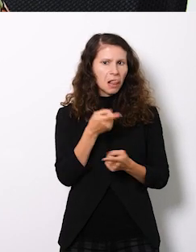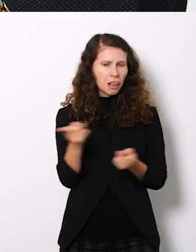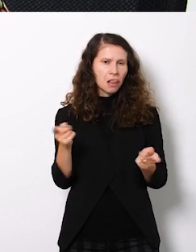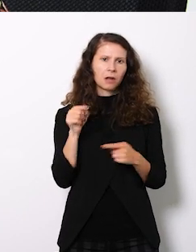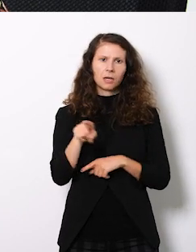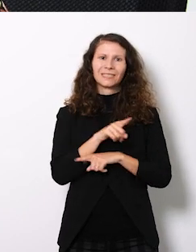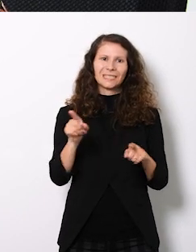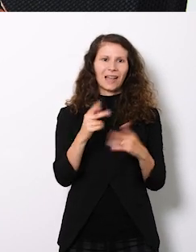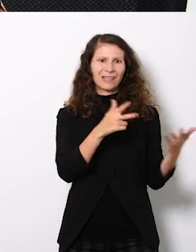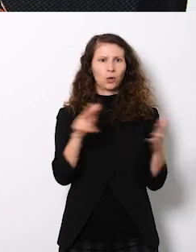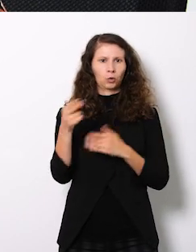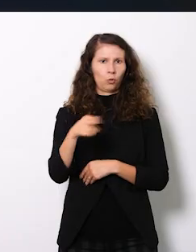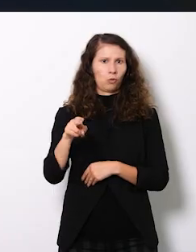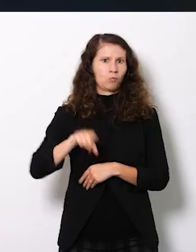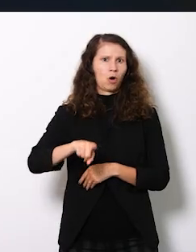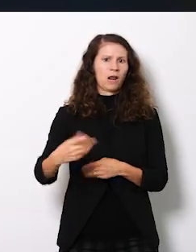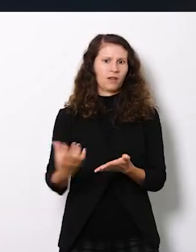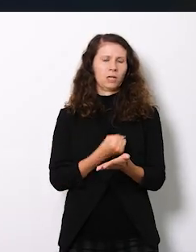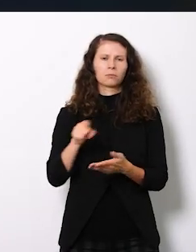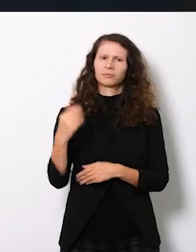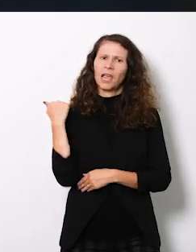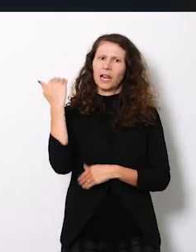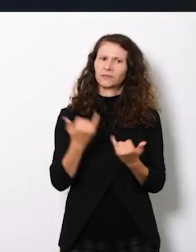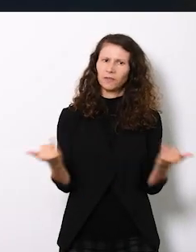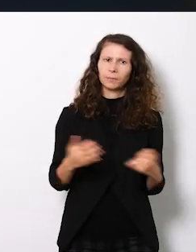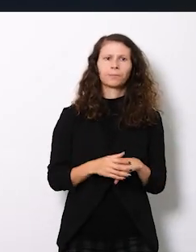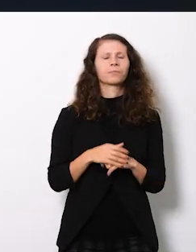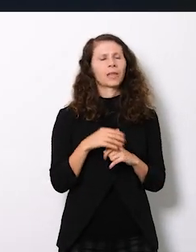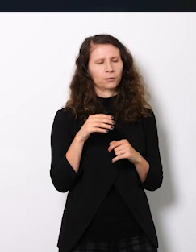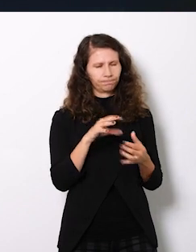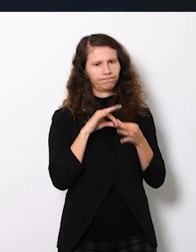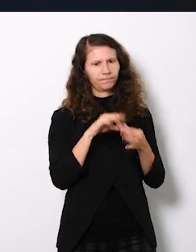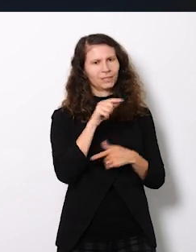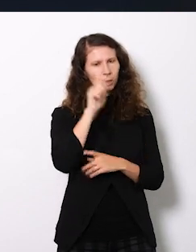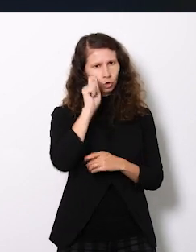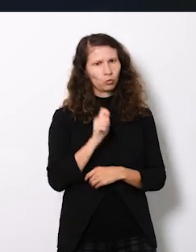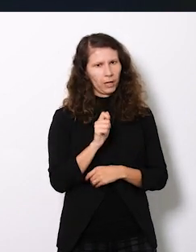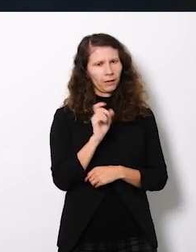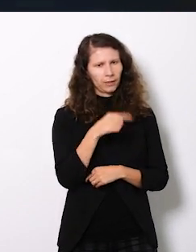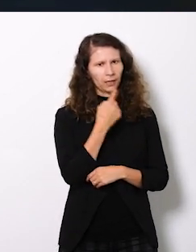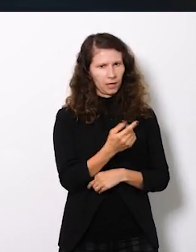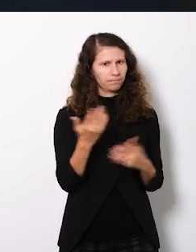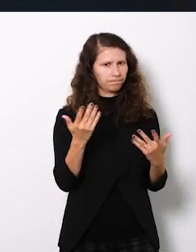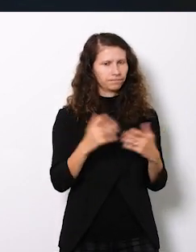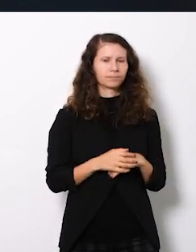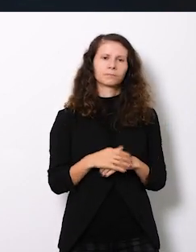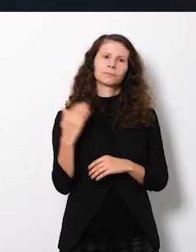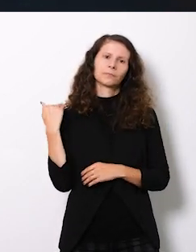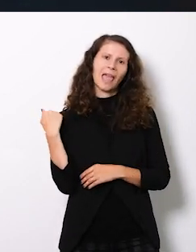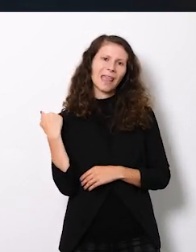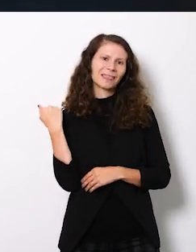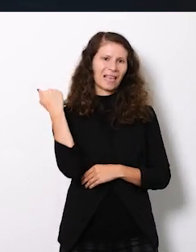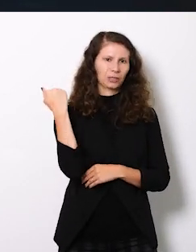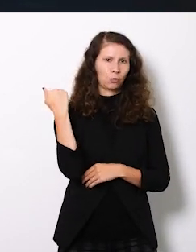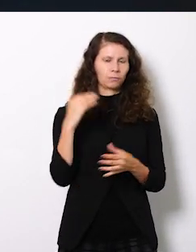Monat verdienen. Wie entlasten sie die? Ja, also zu dieser Studie ist zu sagen, dass als eine Entlastung der